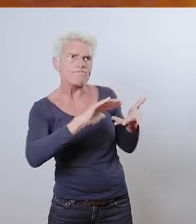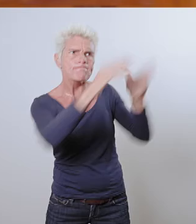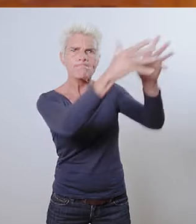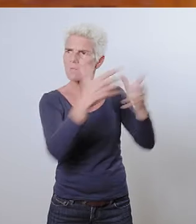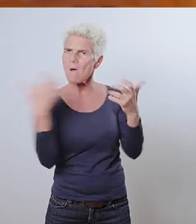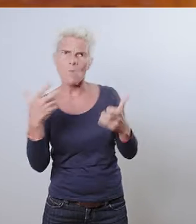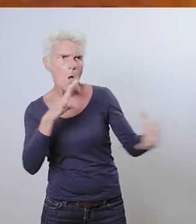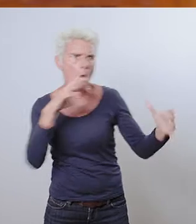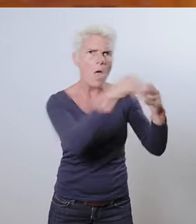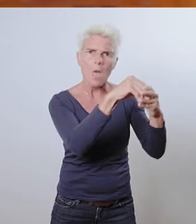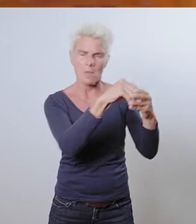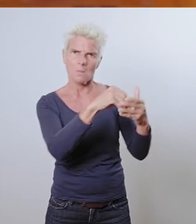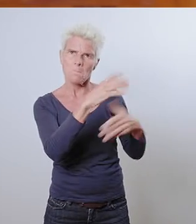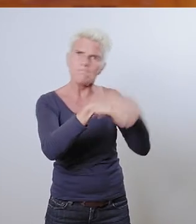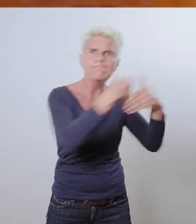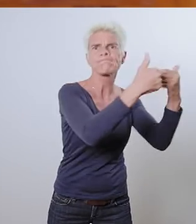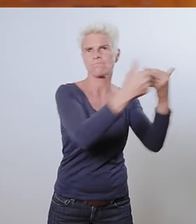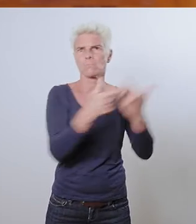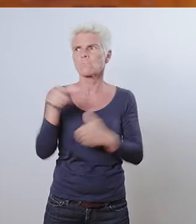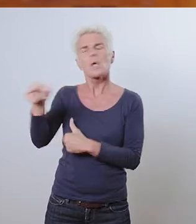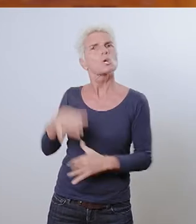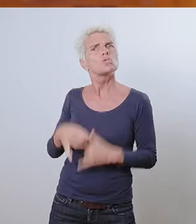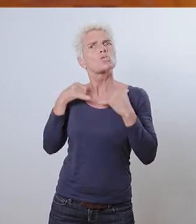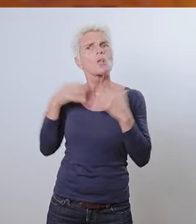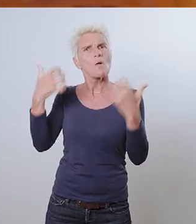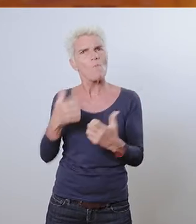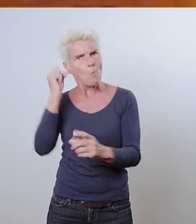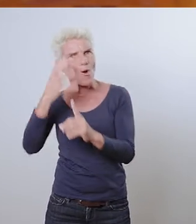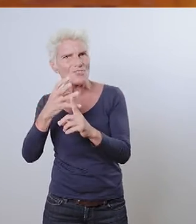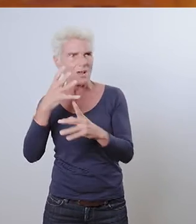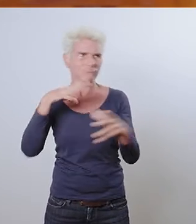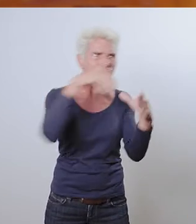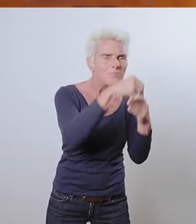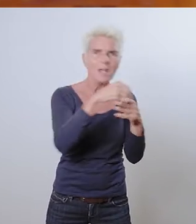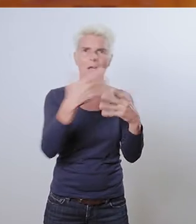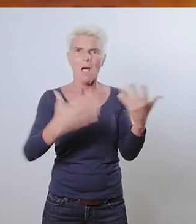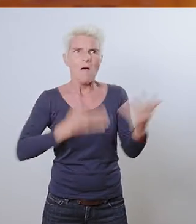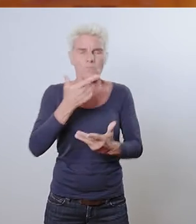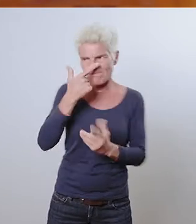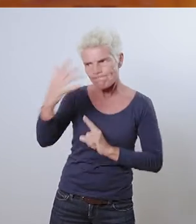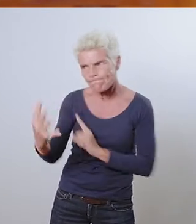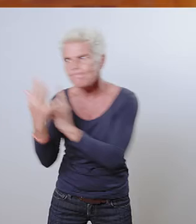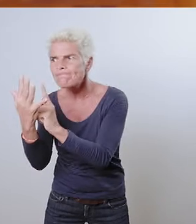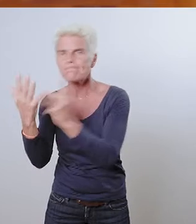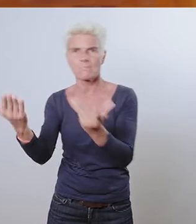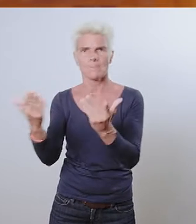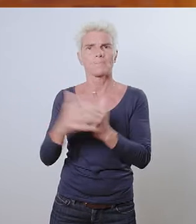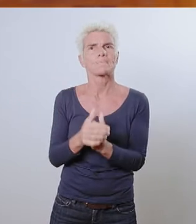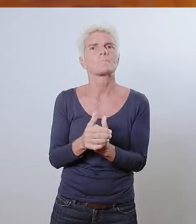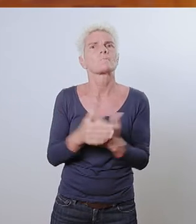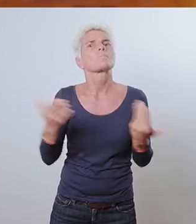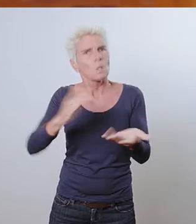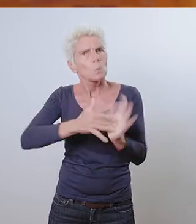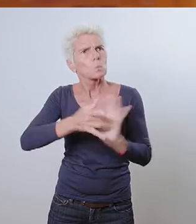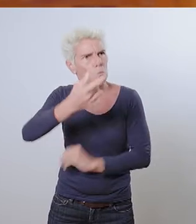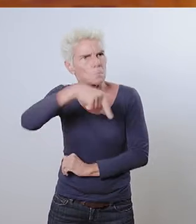à la construction du pays nos jeunes sont porteurs le projet c'est à nous d'aller vers eux soyons